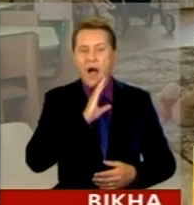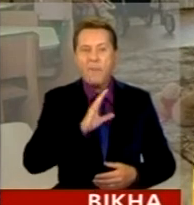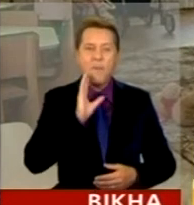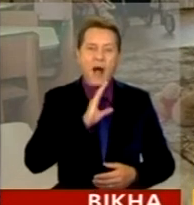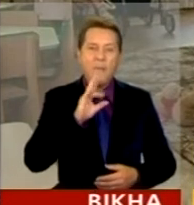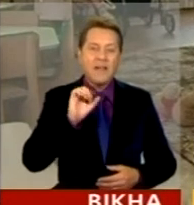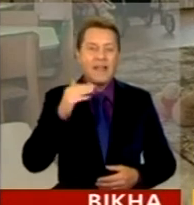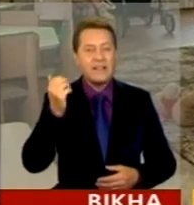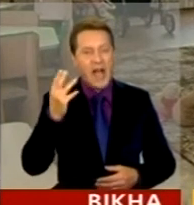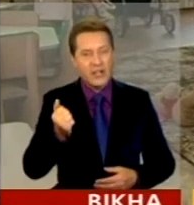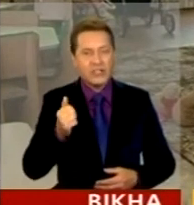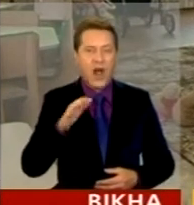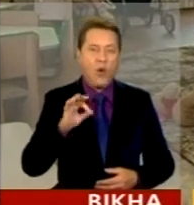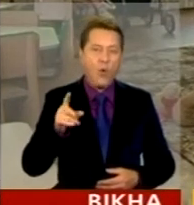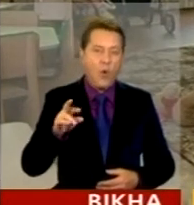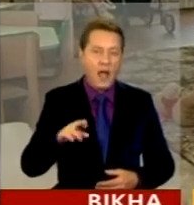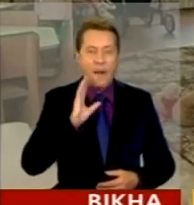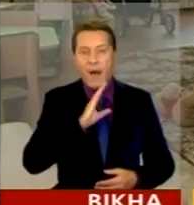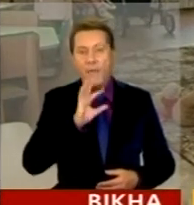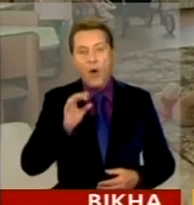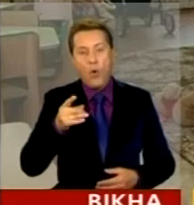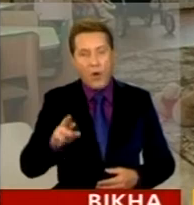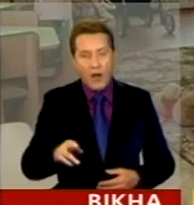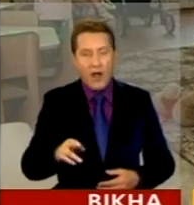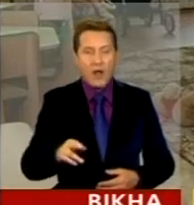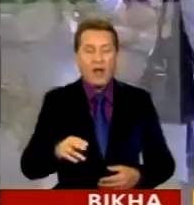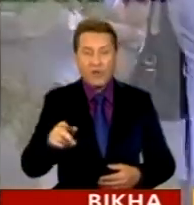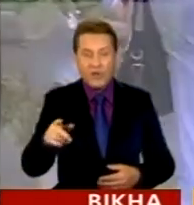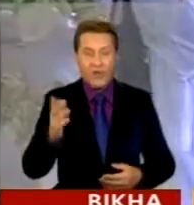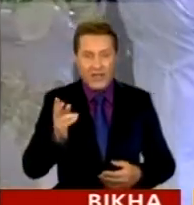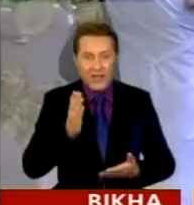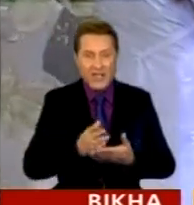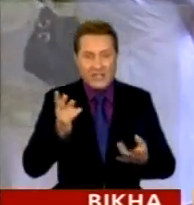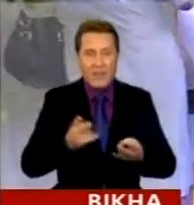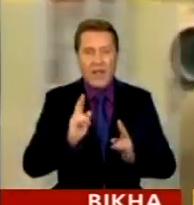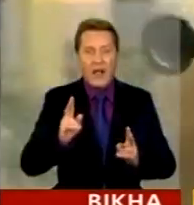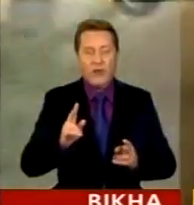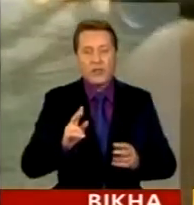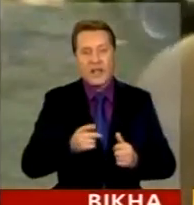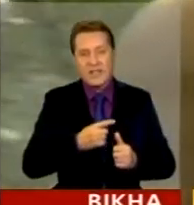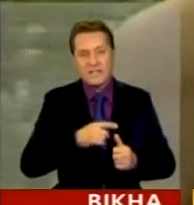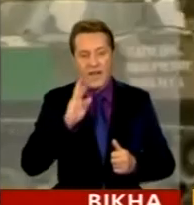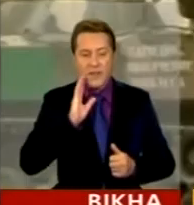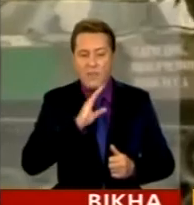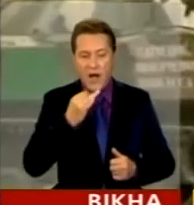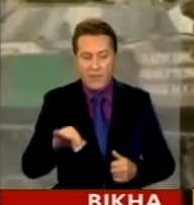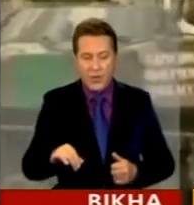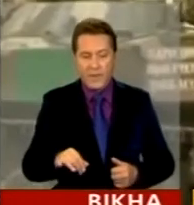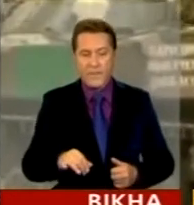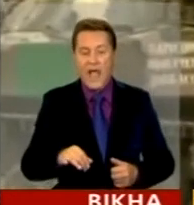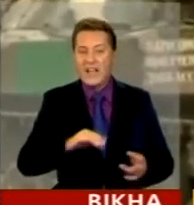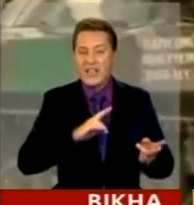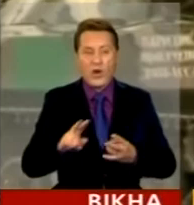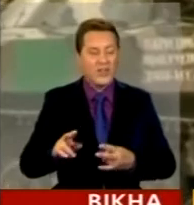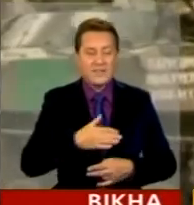іноді просто мама. Ну, розумієте, у дитини є необхідність кого-то назвати мамою. І от цих особливих діток терористи з Донецька не хотіли